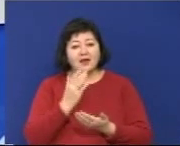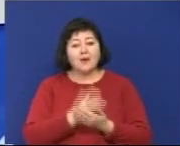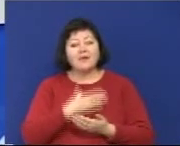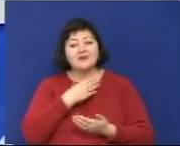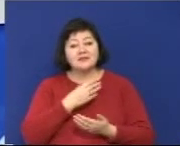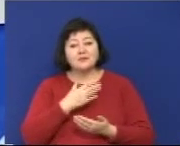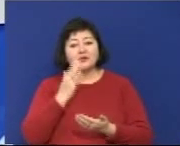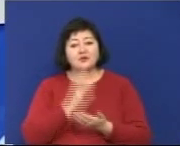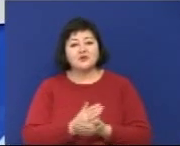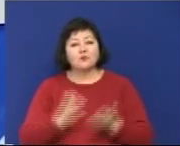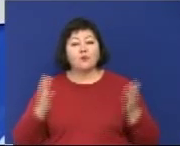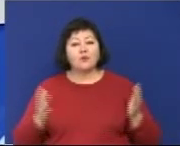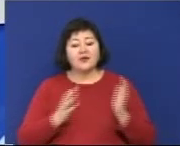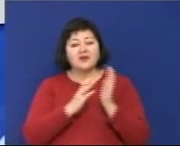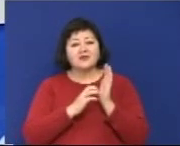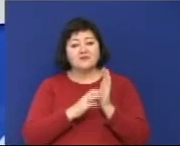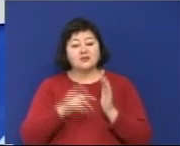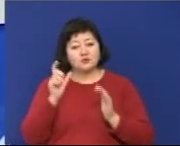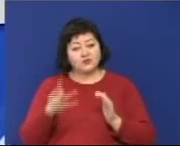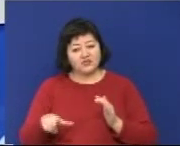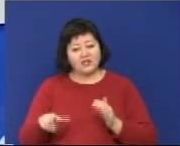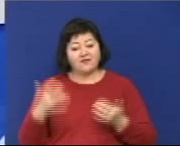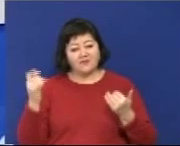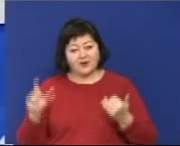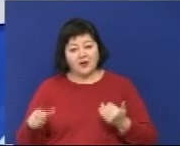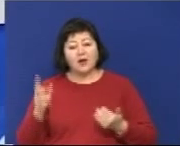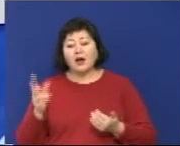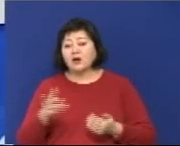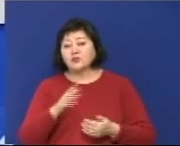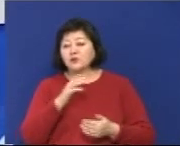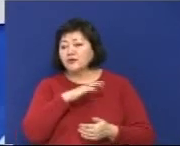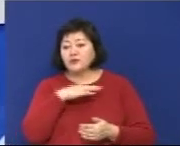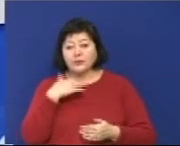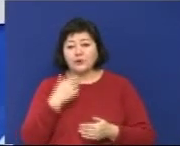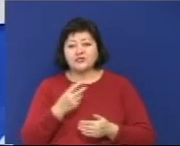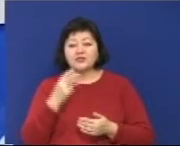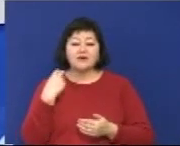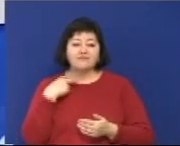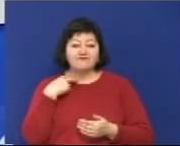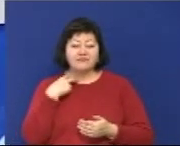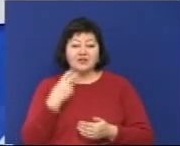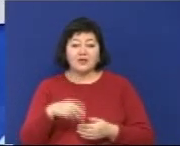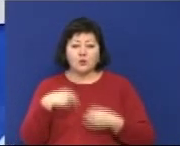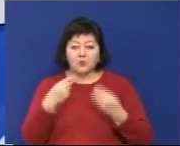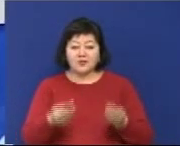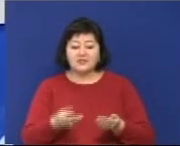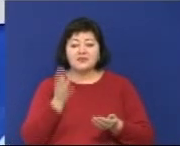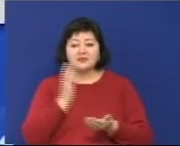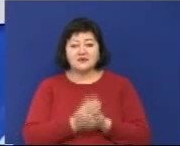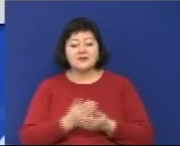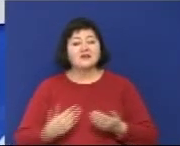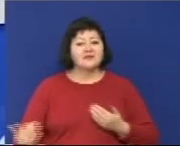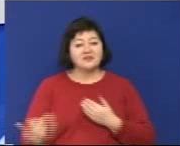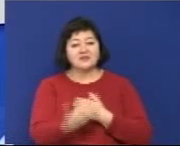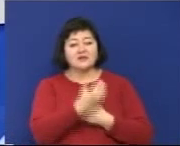семей насчитывается около 900 таких людей. С гражданами, уклоняющимися от уплаты налогов и скрывающих свои доходы, ведутся